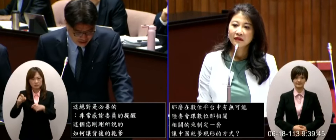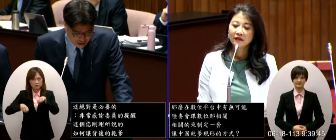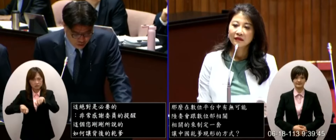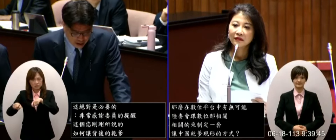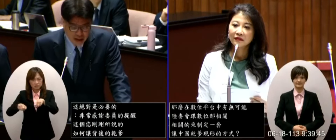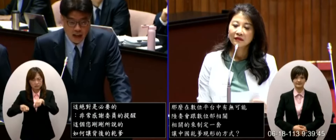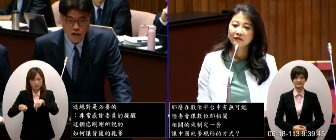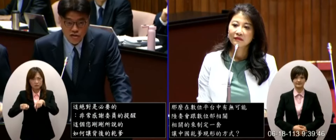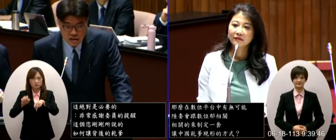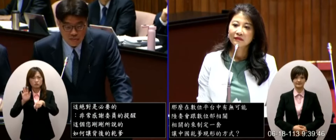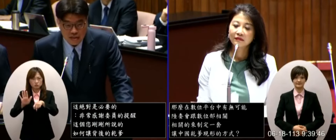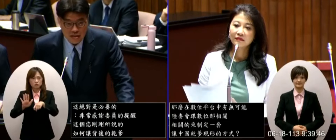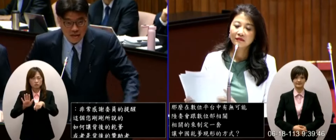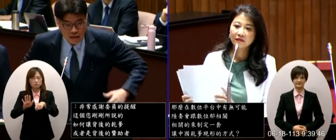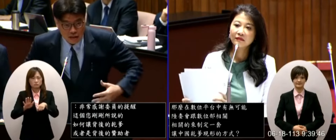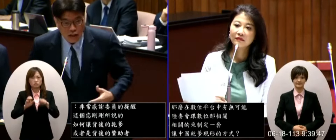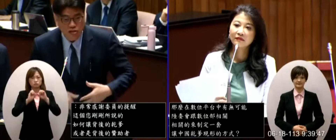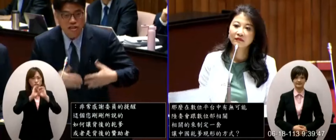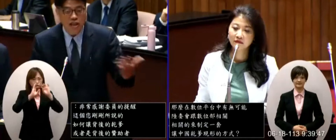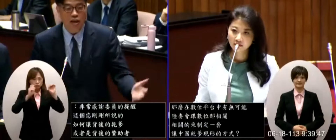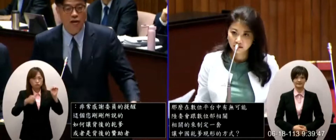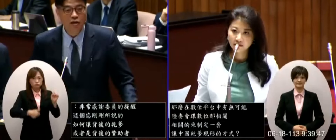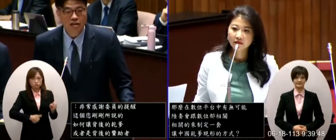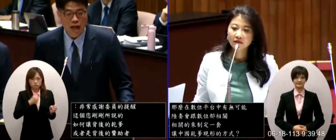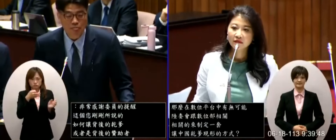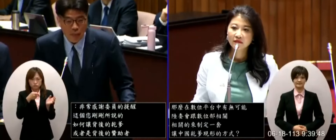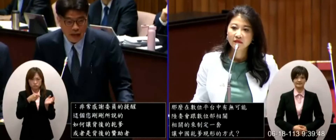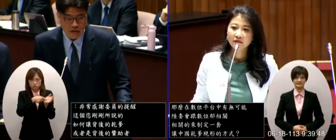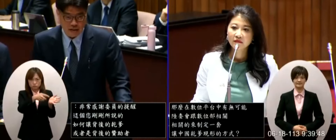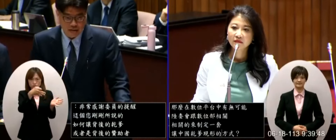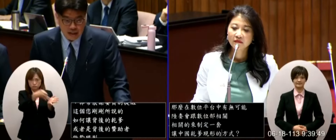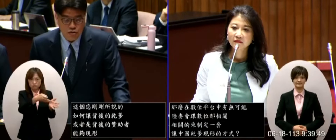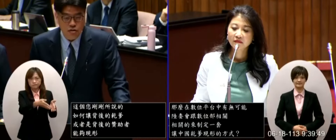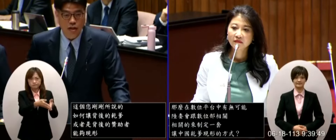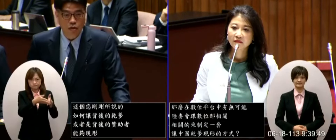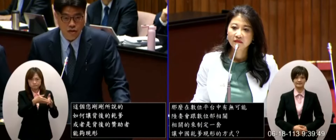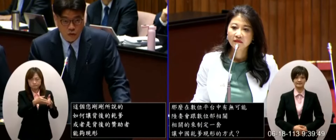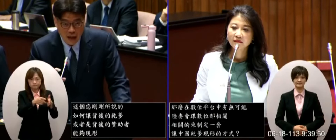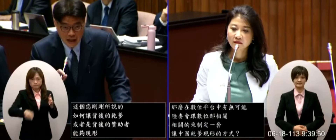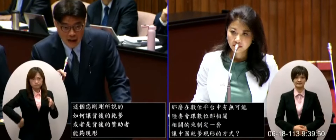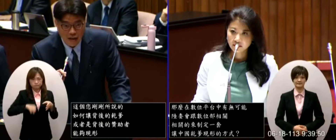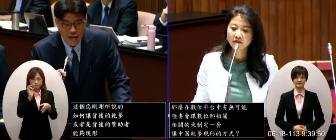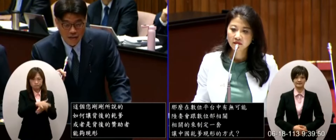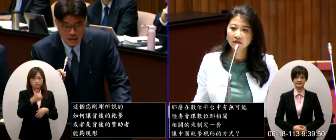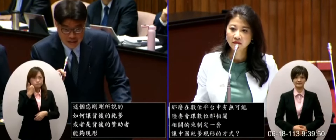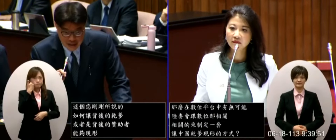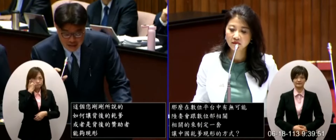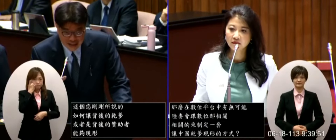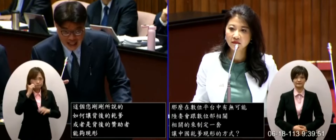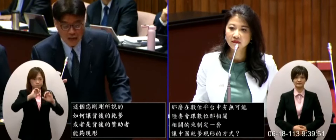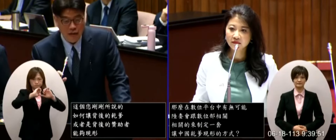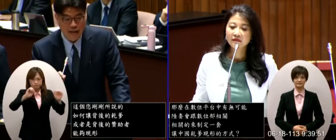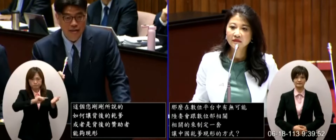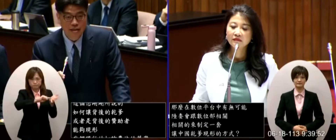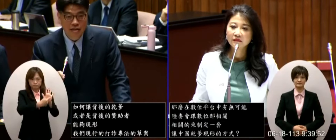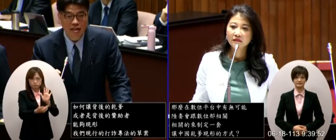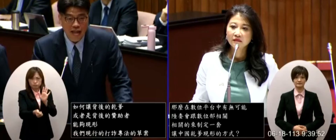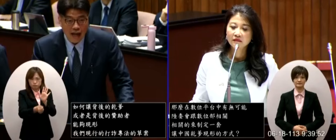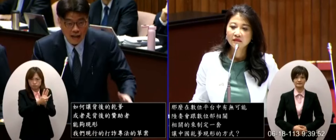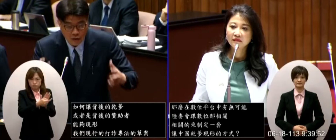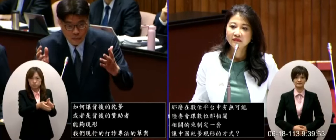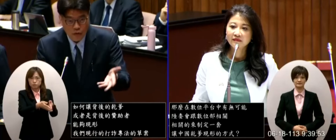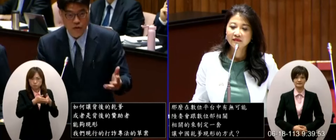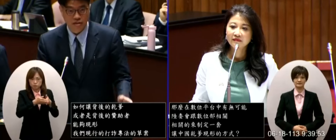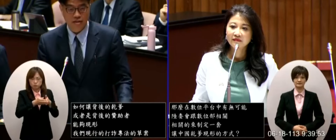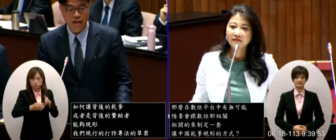让这个广告实名制能够揭露它背后的赞助者或者广告的这个来源，这